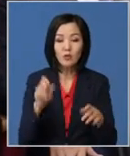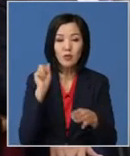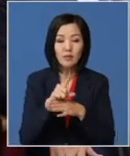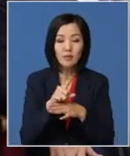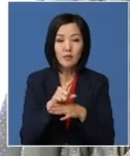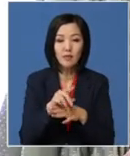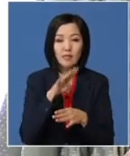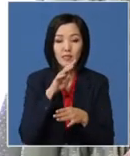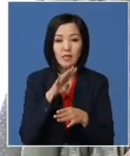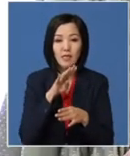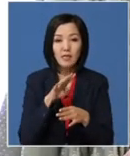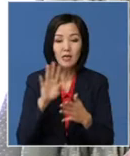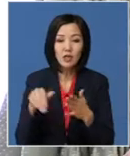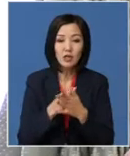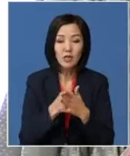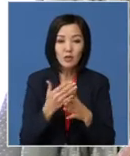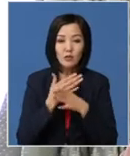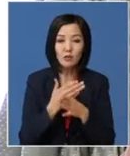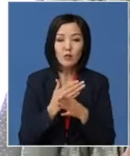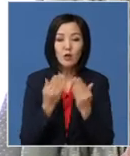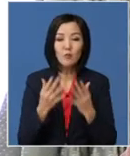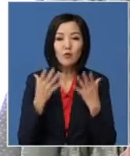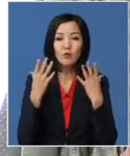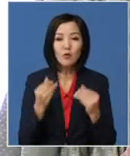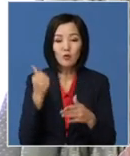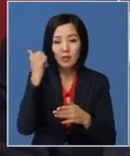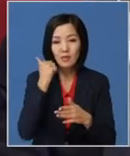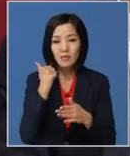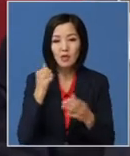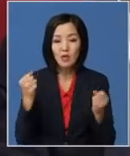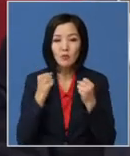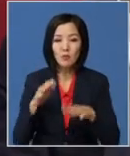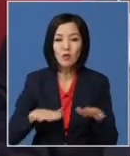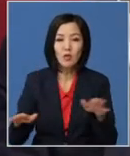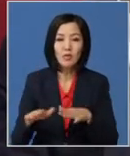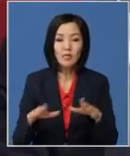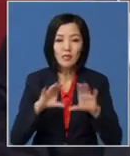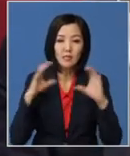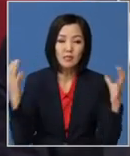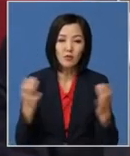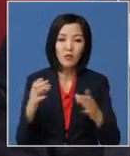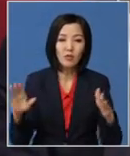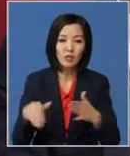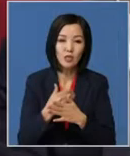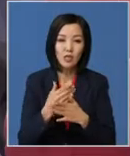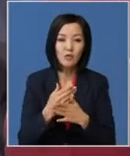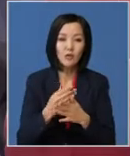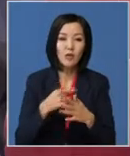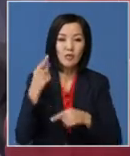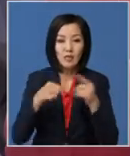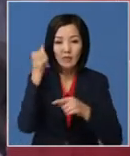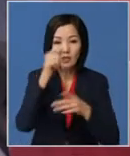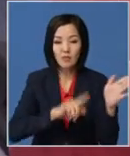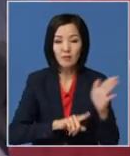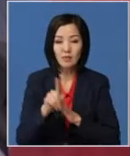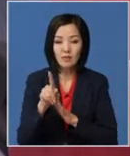тапсырмасы текеліліктер үшін жаңа серпін берді. Күні бүгінге дейін тозығы жеткен спорттық алаңдар, стадиондарды жаңарту алдағы жылы қолға алынады.